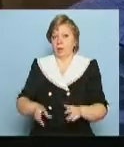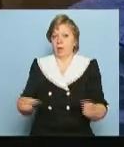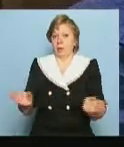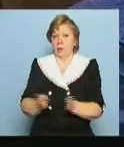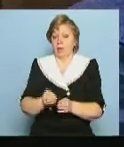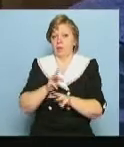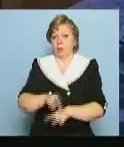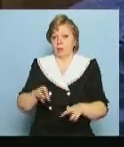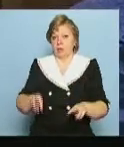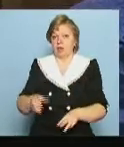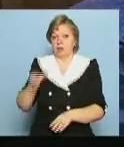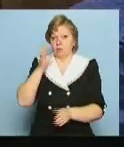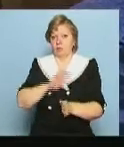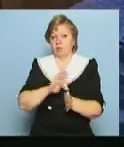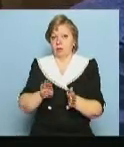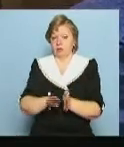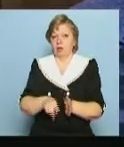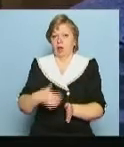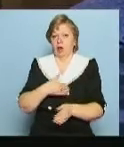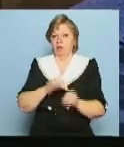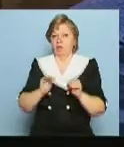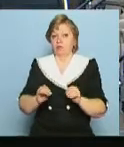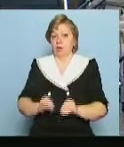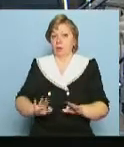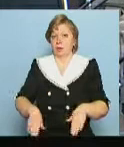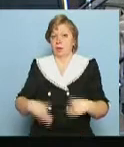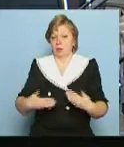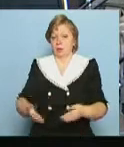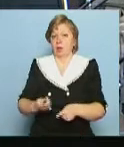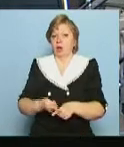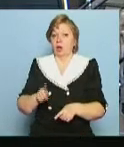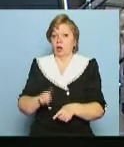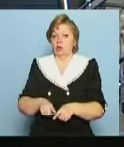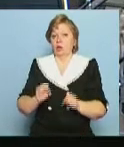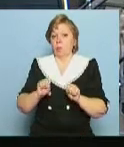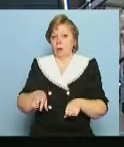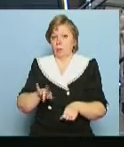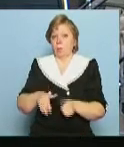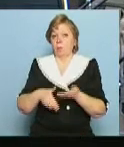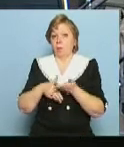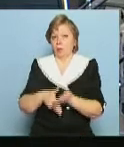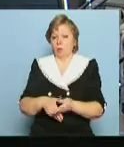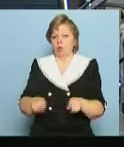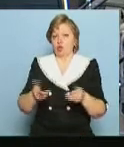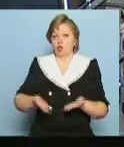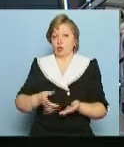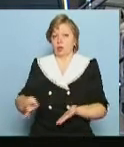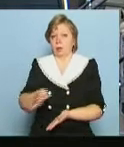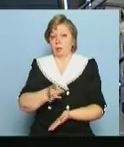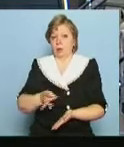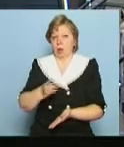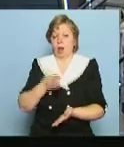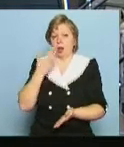и ведомств депутаты планируют выработать предложения, которые на законодательном уровне могли бы также помочь жителям региона легче